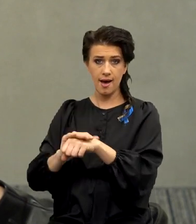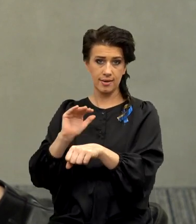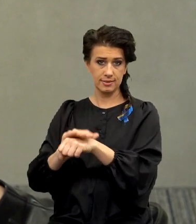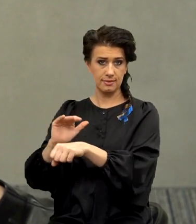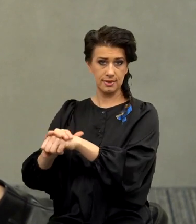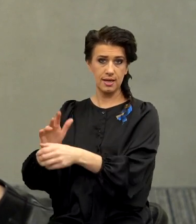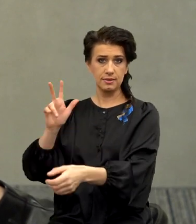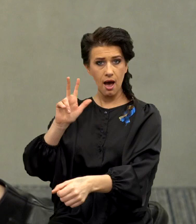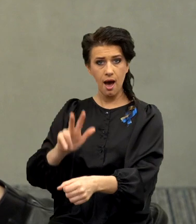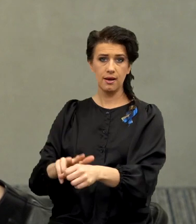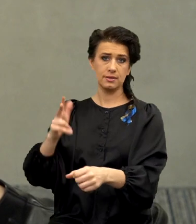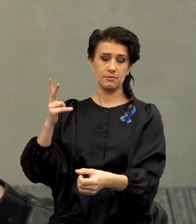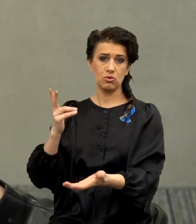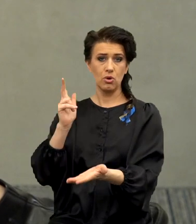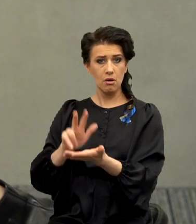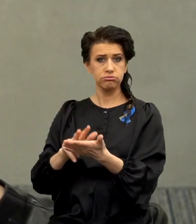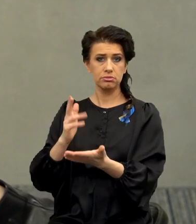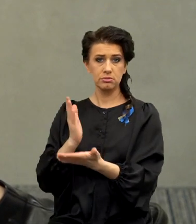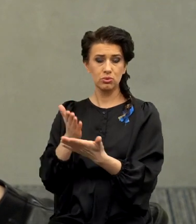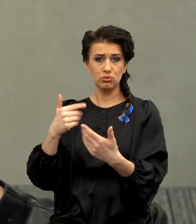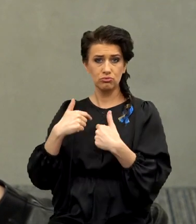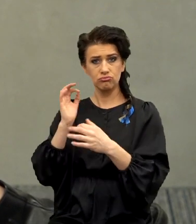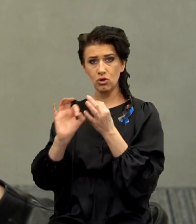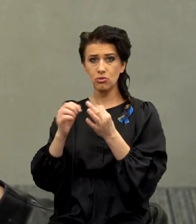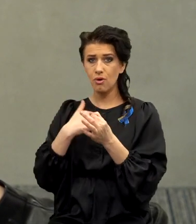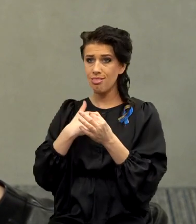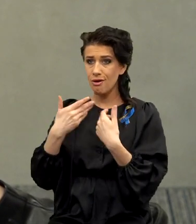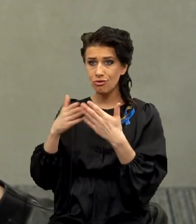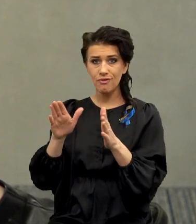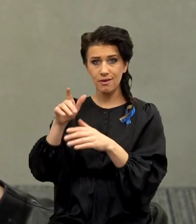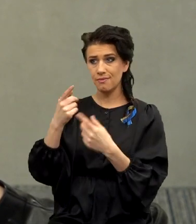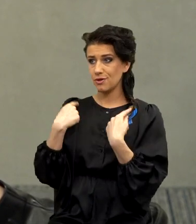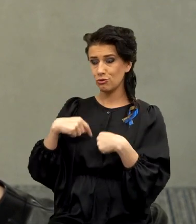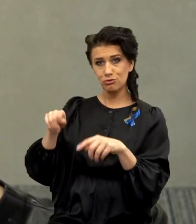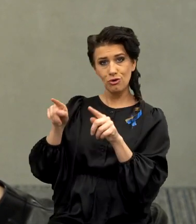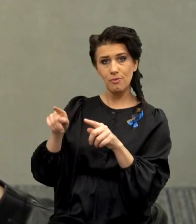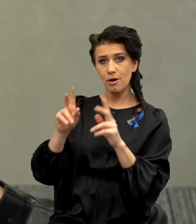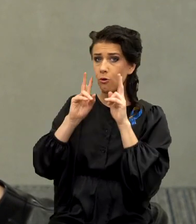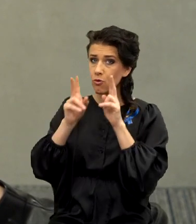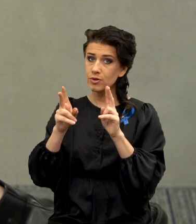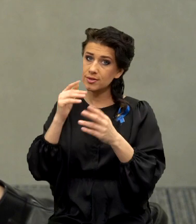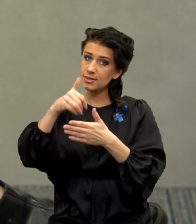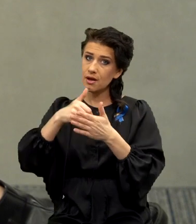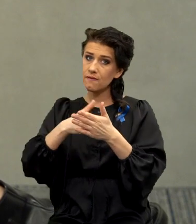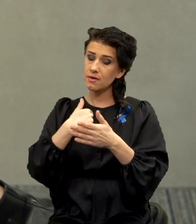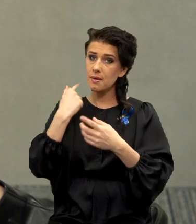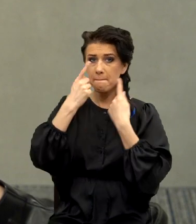z jej przeżyciem tej sytuacji dokładnie taka, jaka ona jest. Ja myślę tutaj też o takich konkretnych zachowaniach.